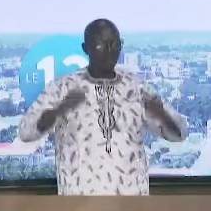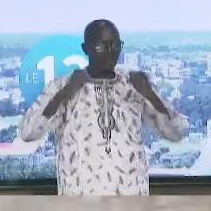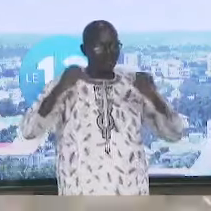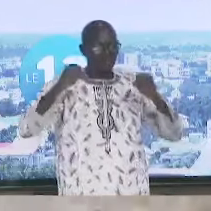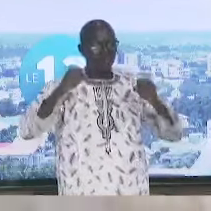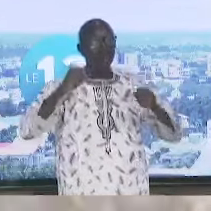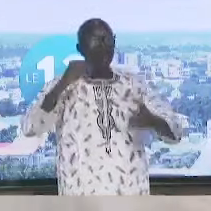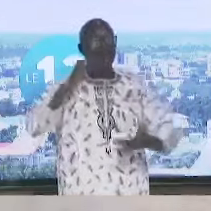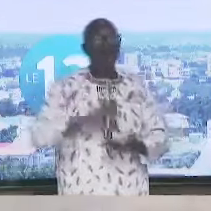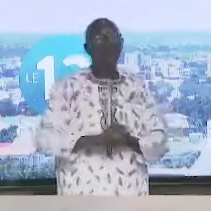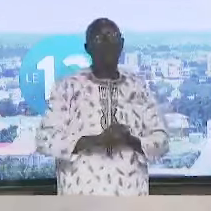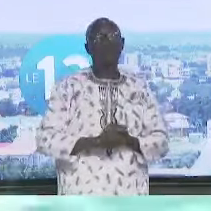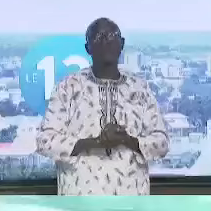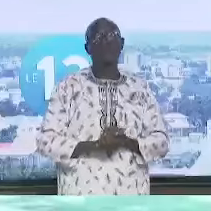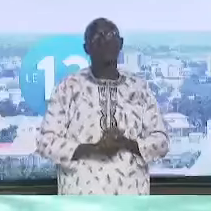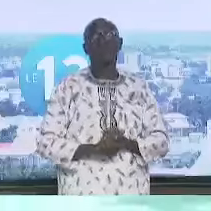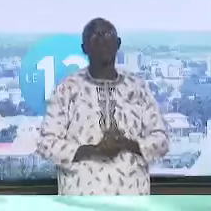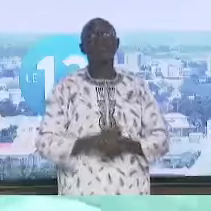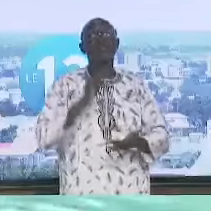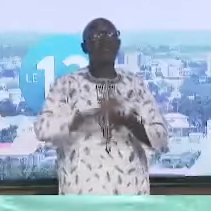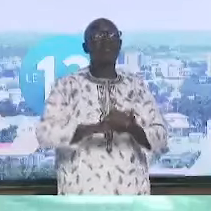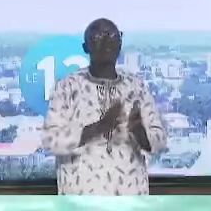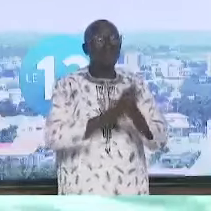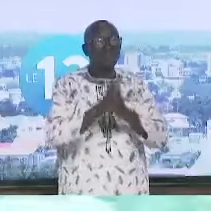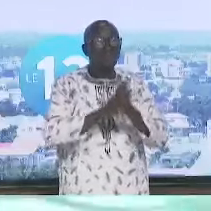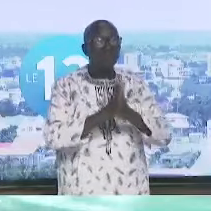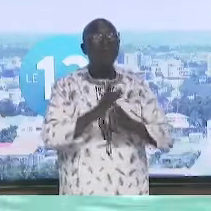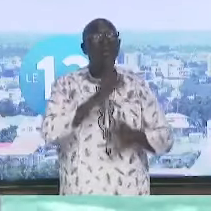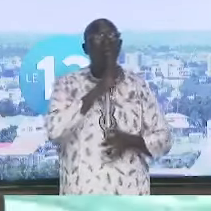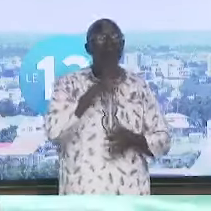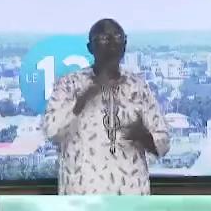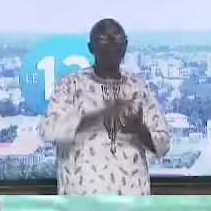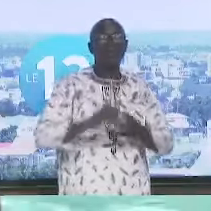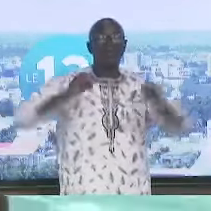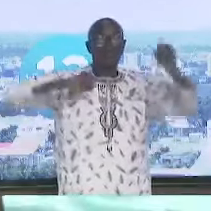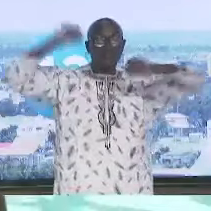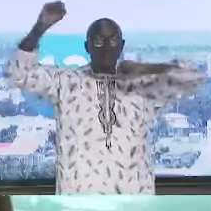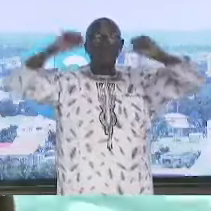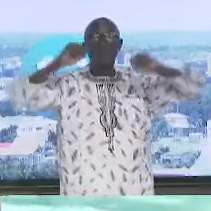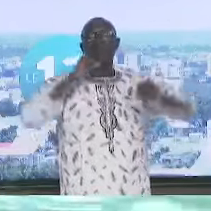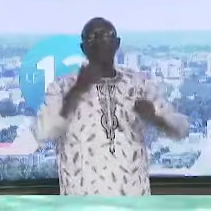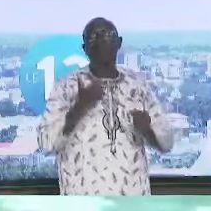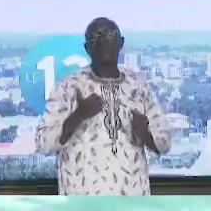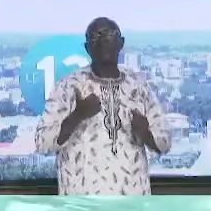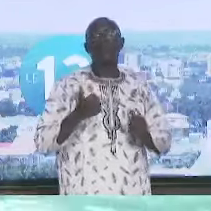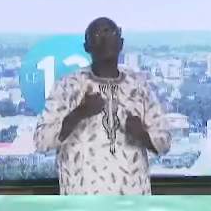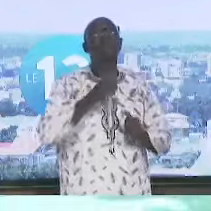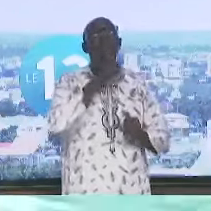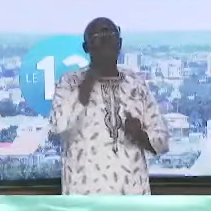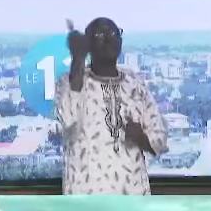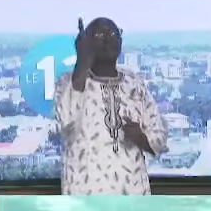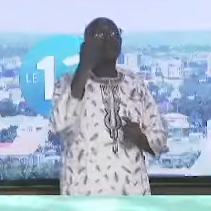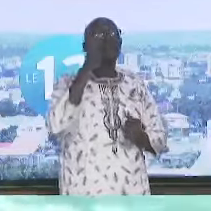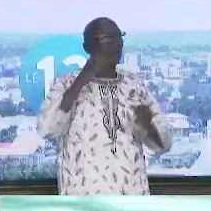prédilection. Ce qui m'a essentiellement motivé au pentathlon moderne, c'est le fait que ce soit un sport qui ne requiert pas uniquement que de la force, mais également beaucoup